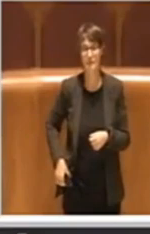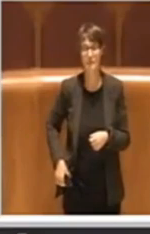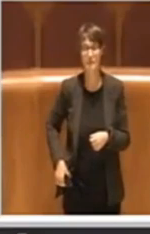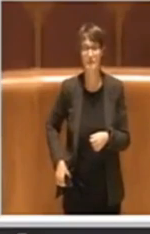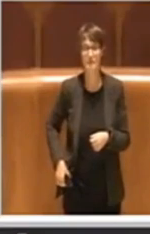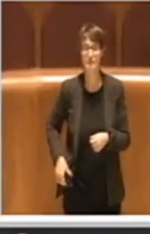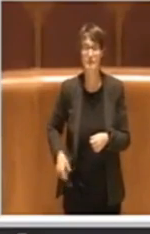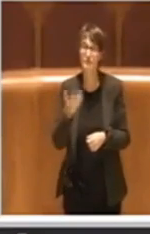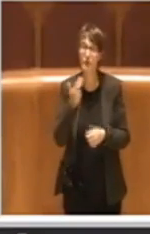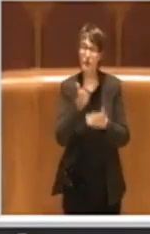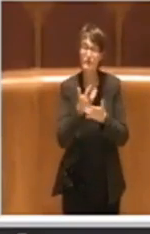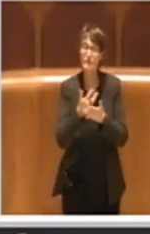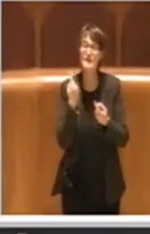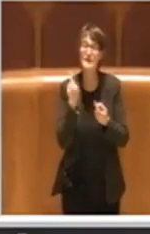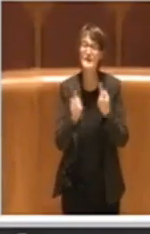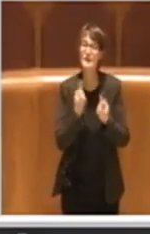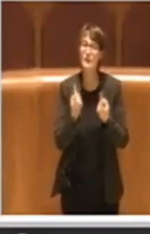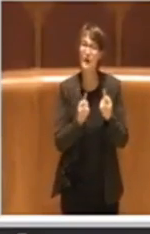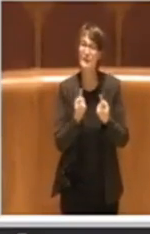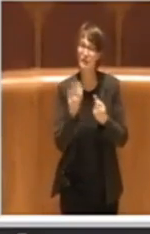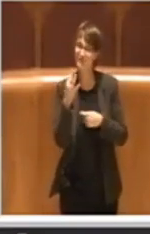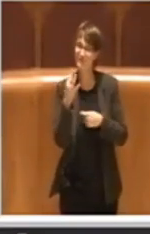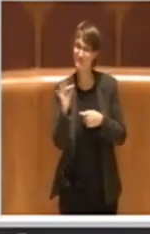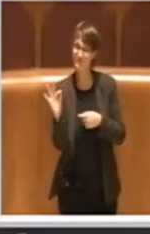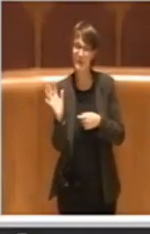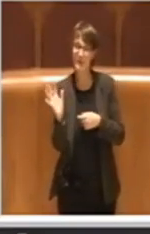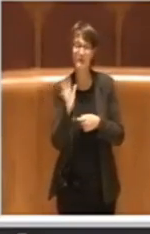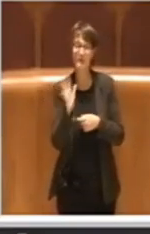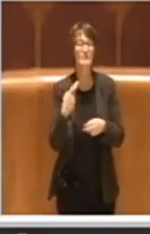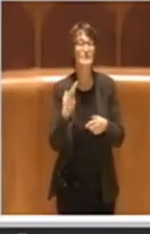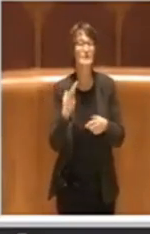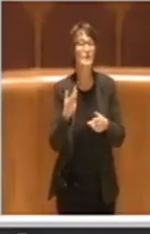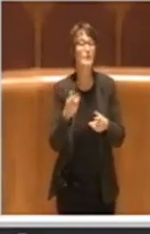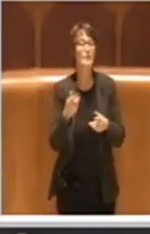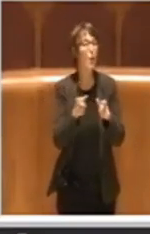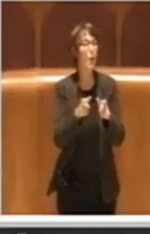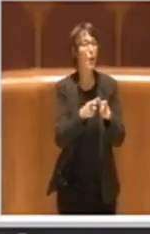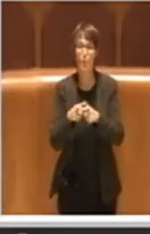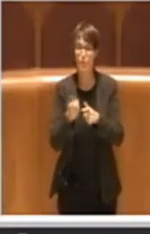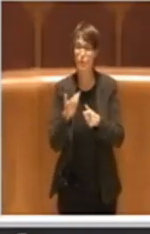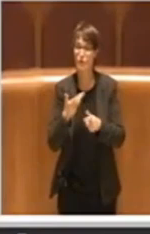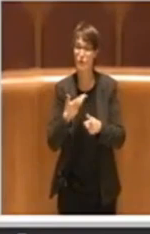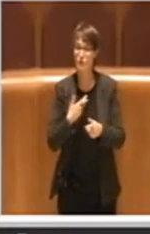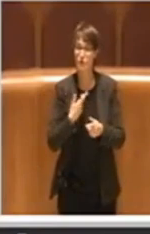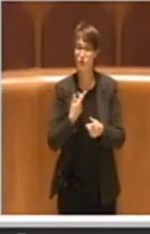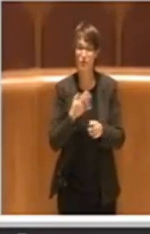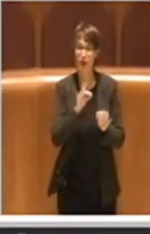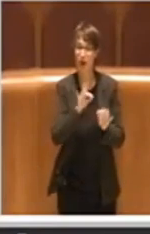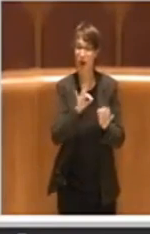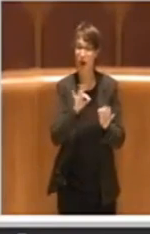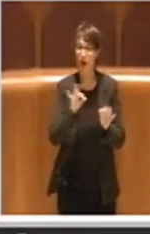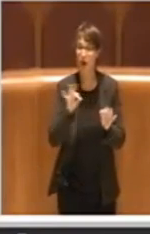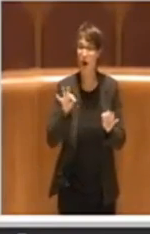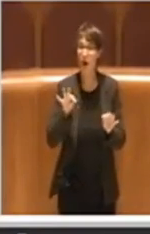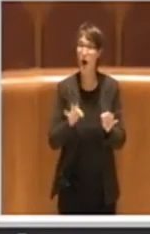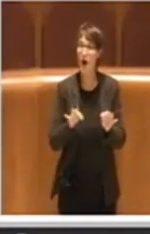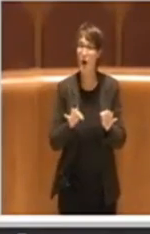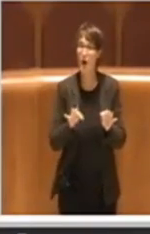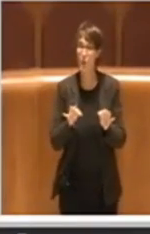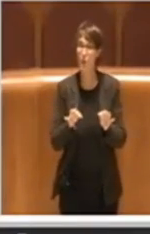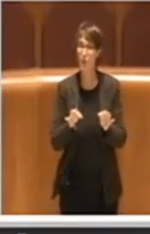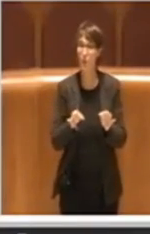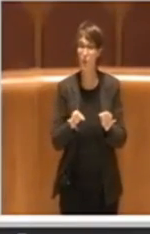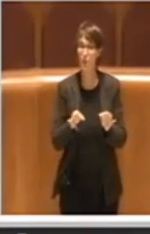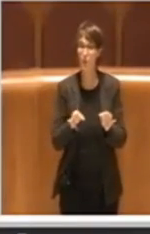laddove il como ci sono comuni che hanno atteggiamenti virtuosi perché non seguirli e non prendere esempio recentemente a